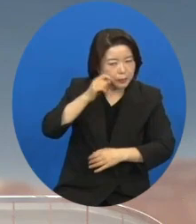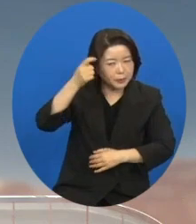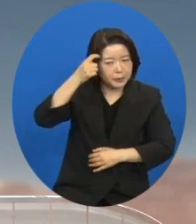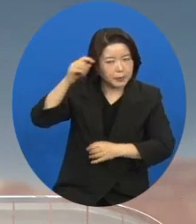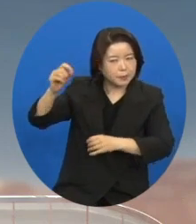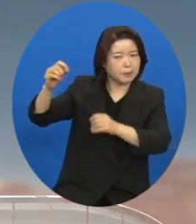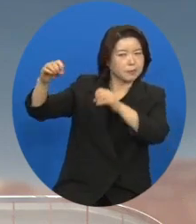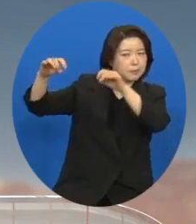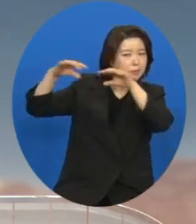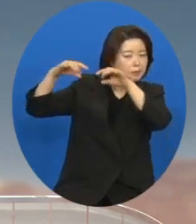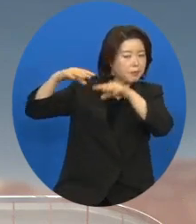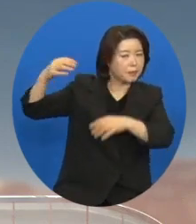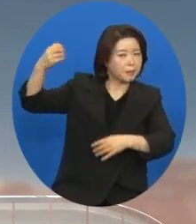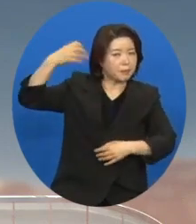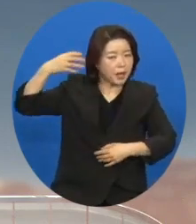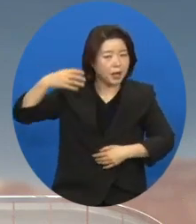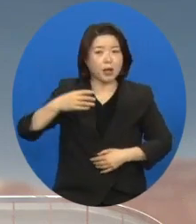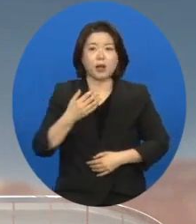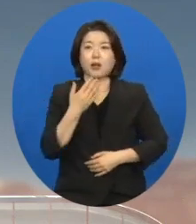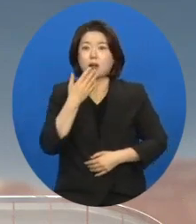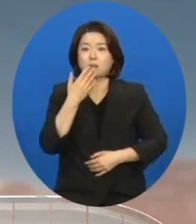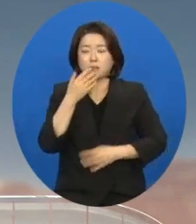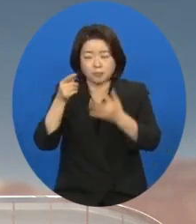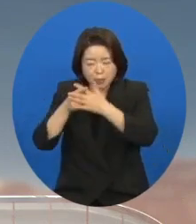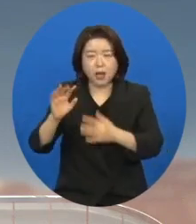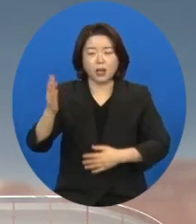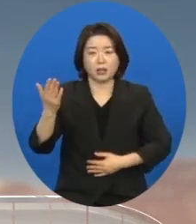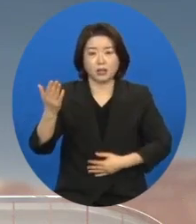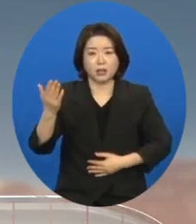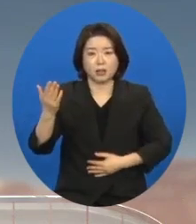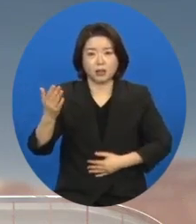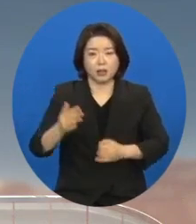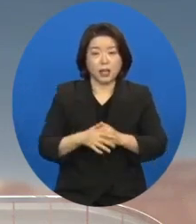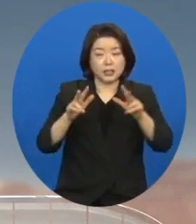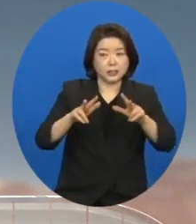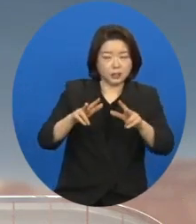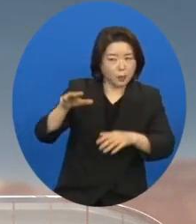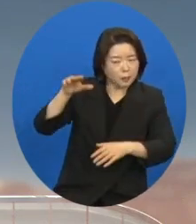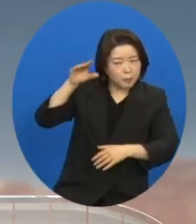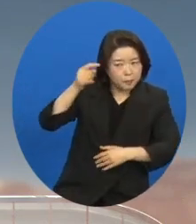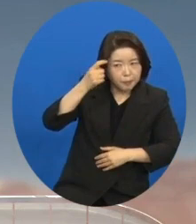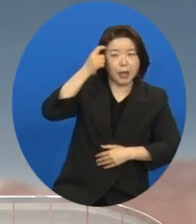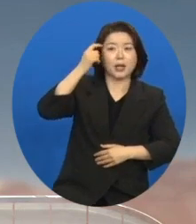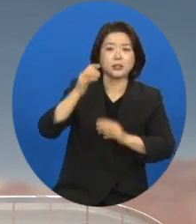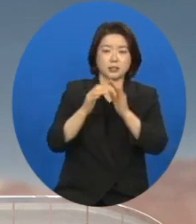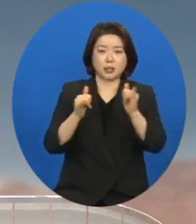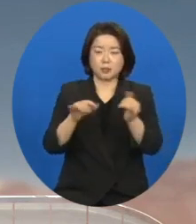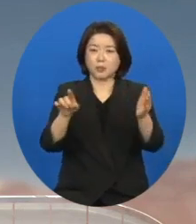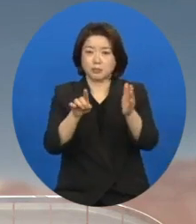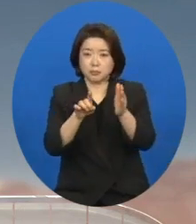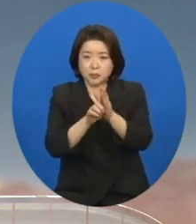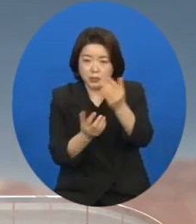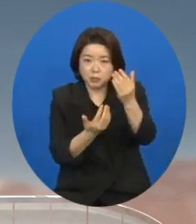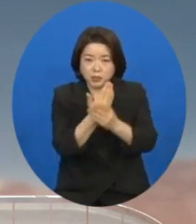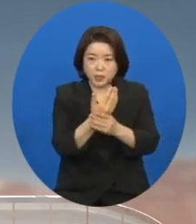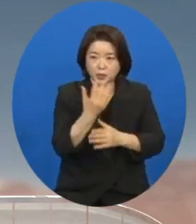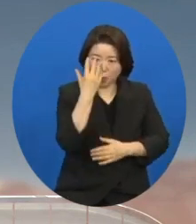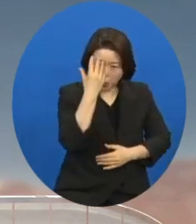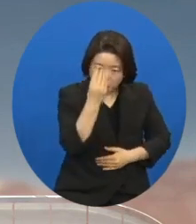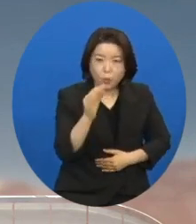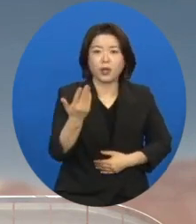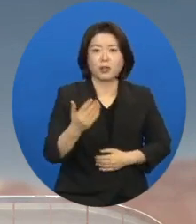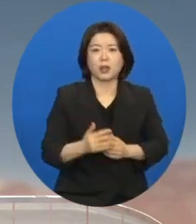이 말씀을 통해서 우리에게 지금 말씀하고 계시거든요. 그거를 들은 사람은요 믿음이 생기고 보게 됩니다. 지난주에